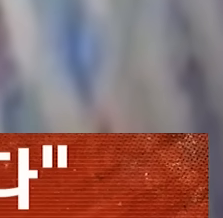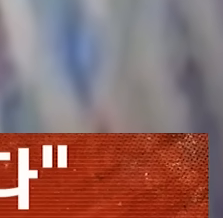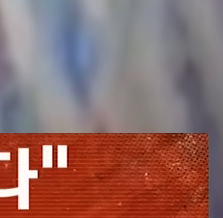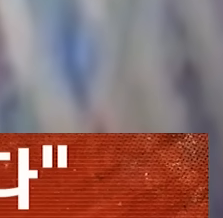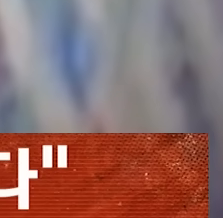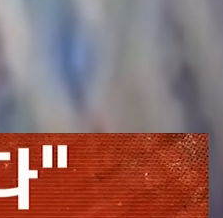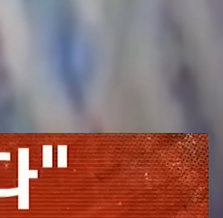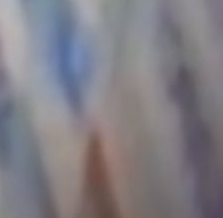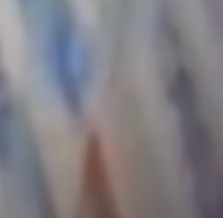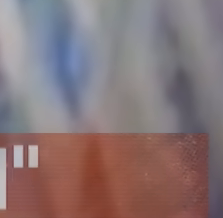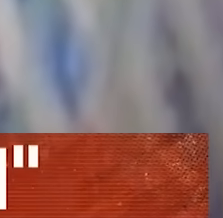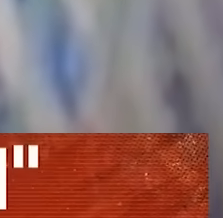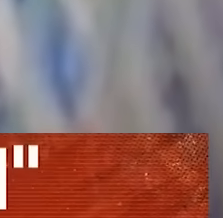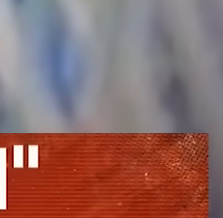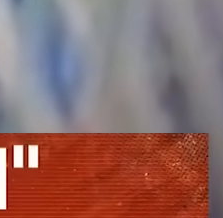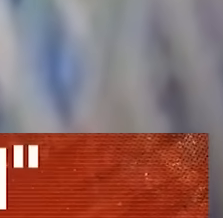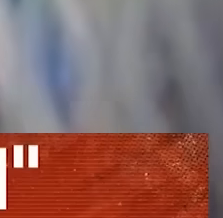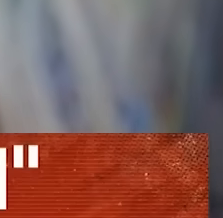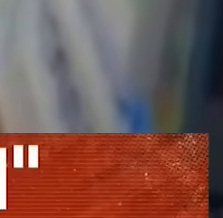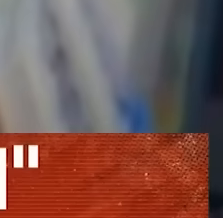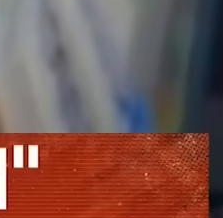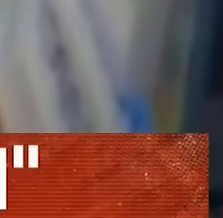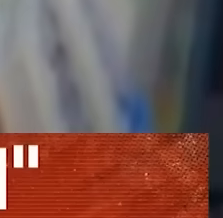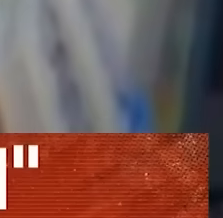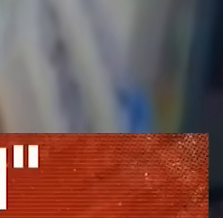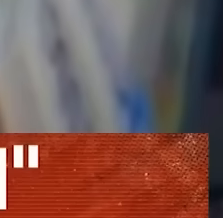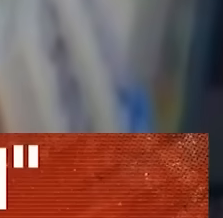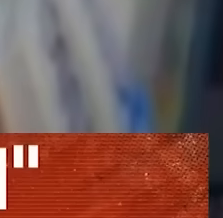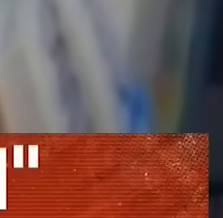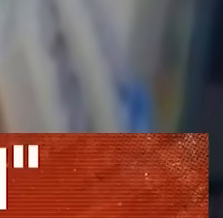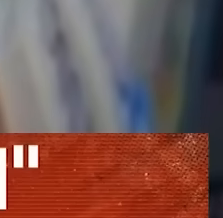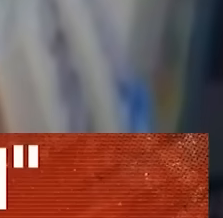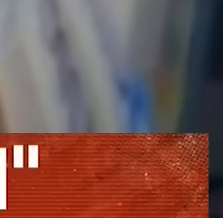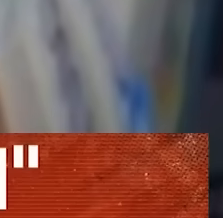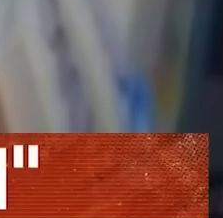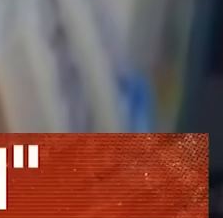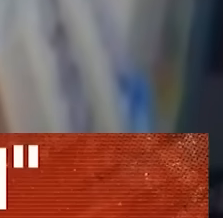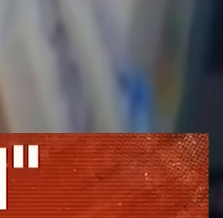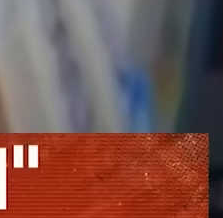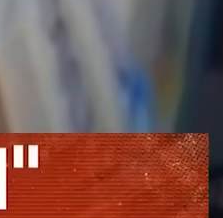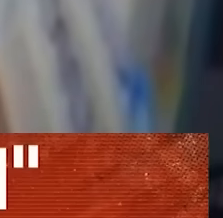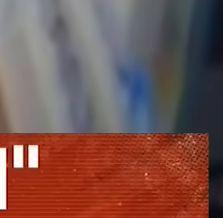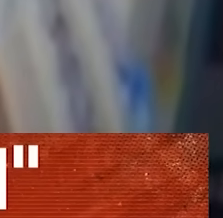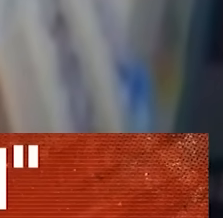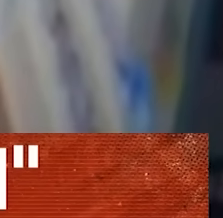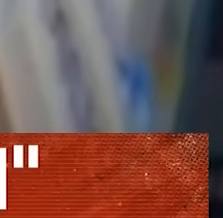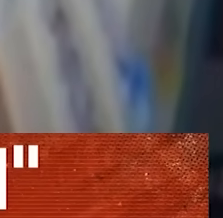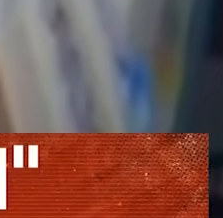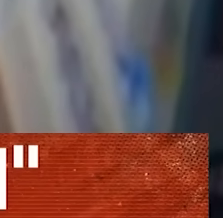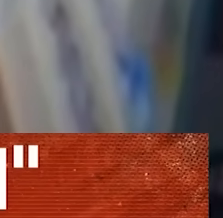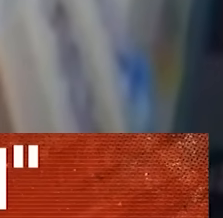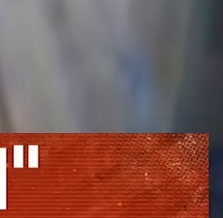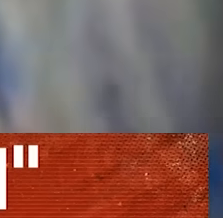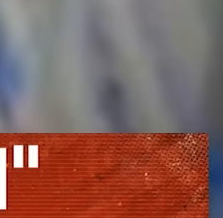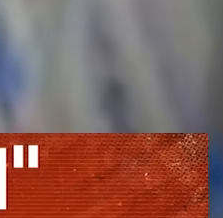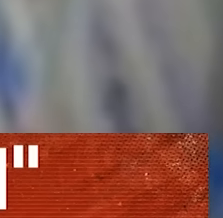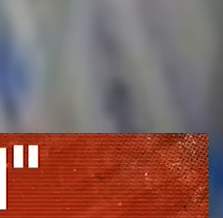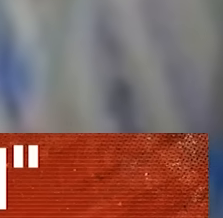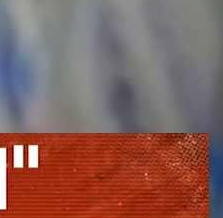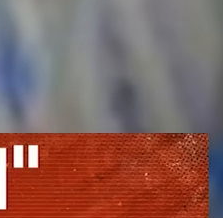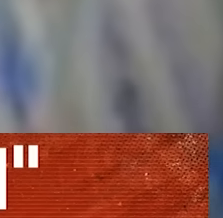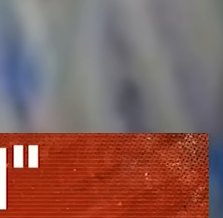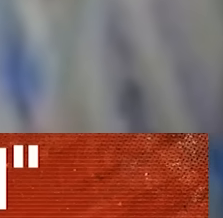남자 여자 여자 남자 다 상관없습니다. 어떤 강제 추행죄가 성립할 수밖에 없고요. 지금은 폭행 협박이 필요